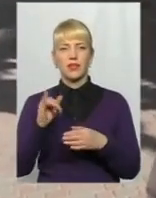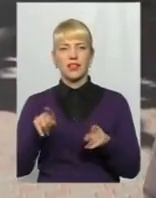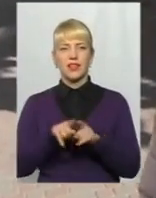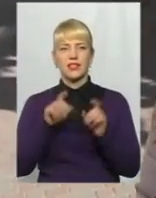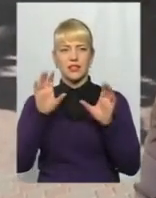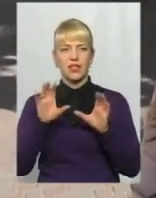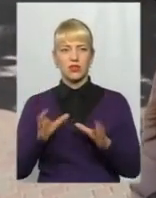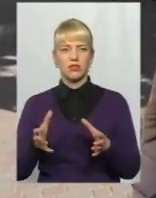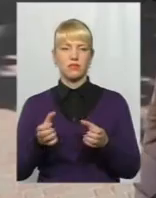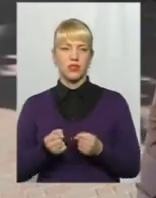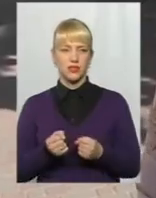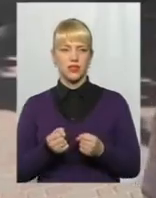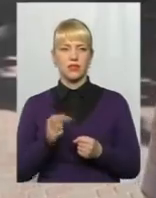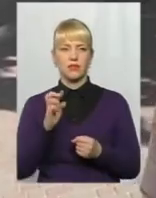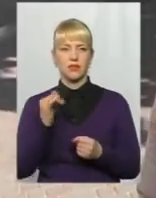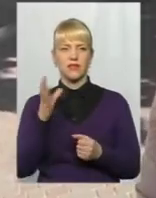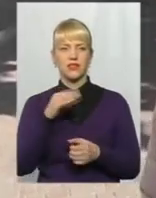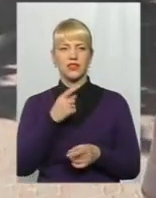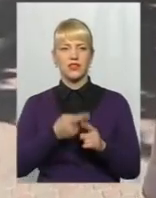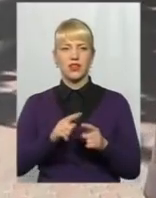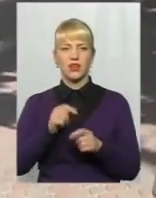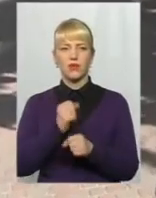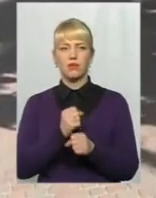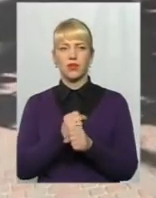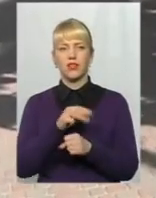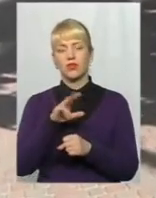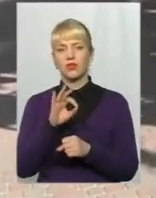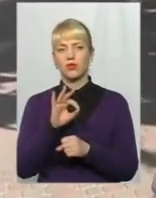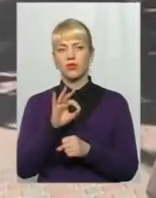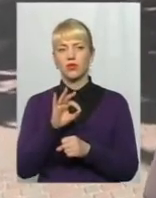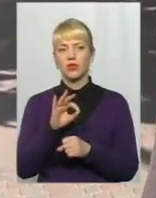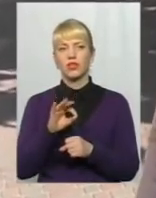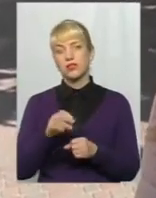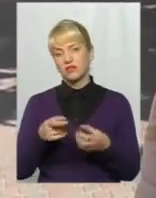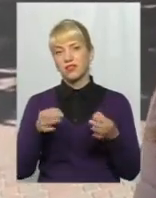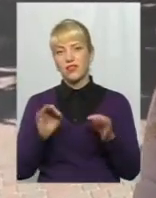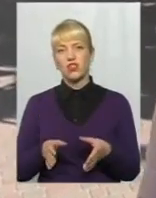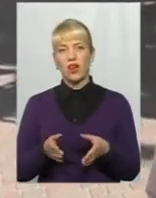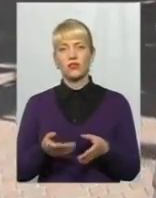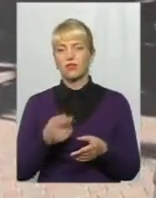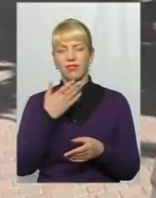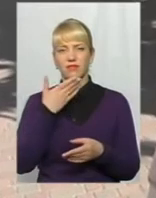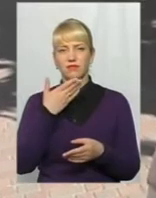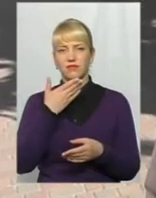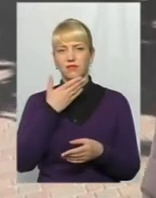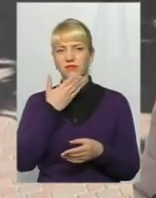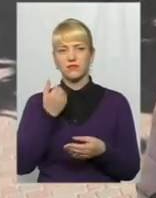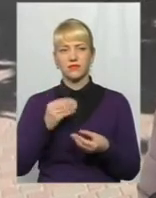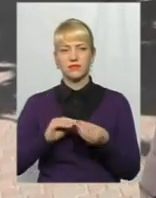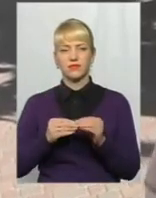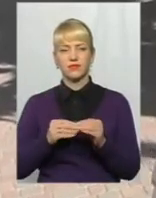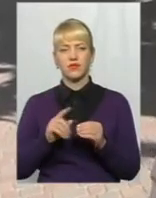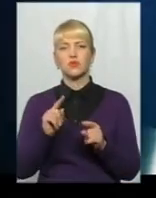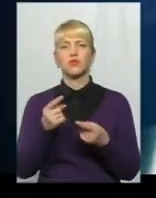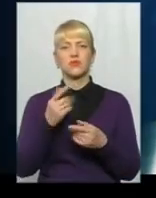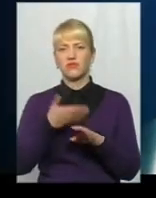прийняли, якби всі це робили, то б... Звичайно. Не важко би було б? То